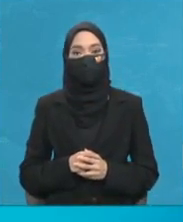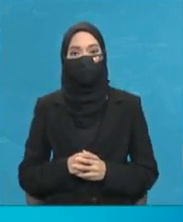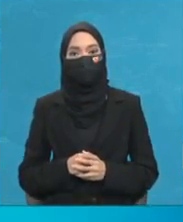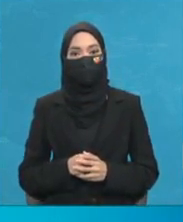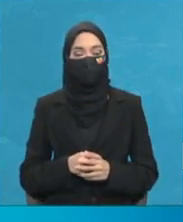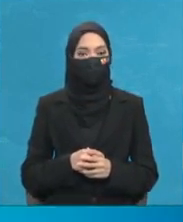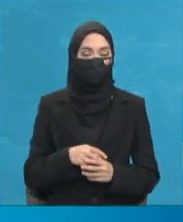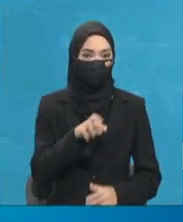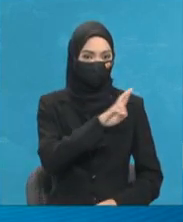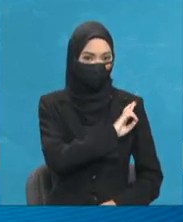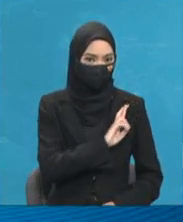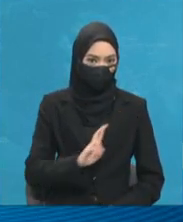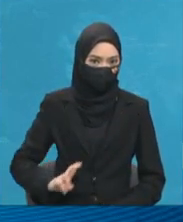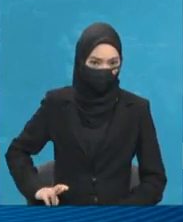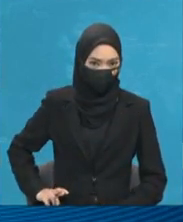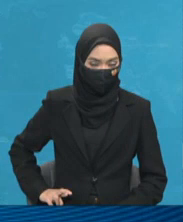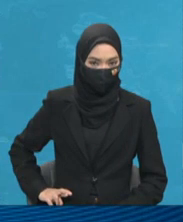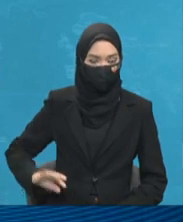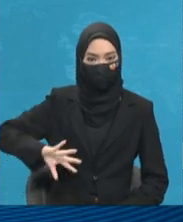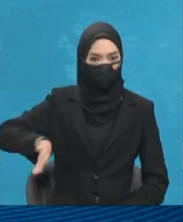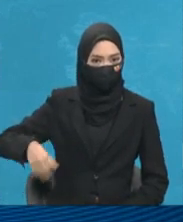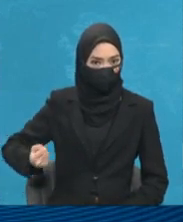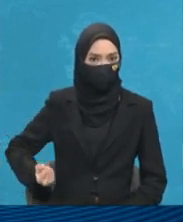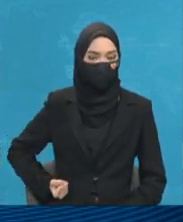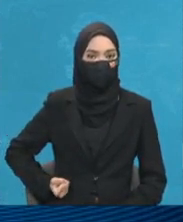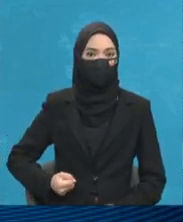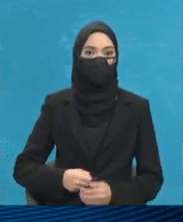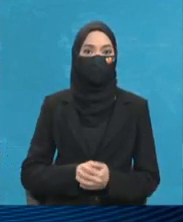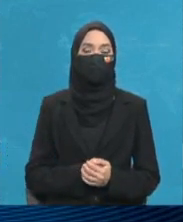browned norodom sihamoni Raja Kamboja